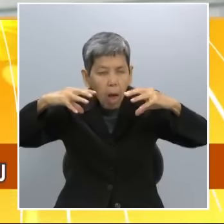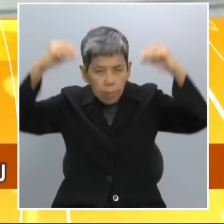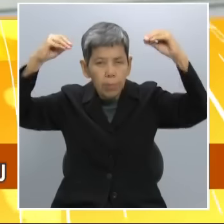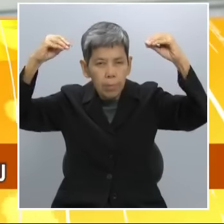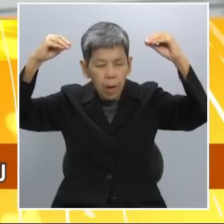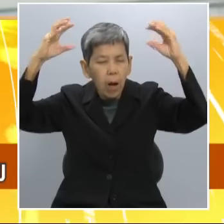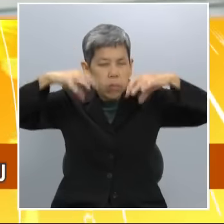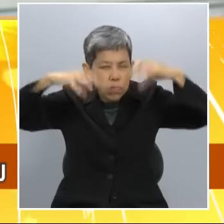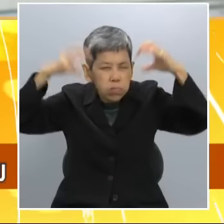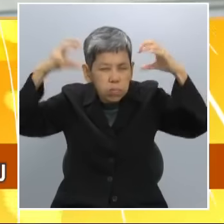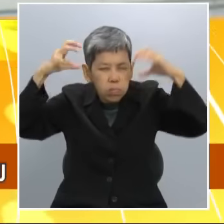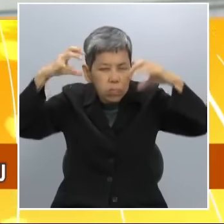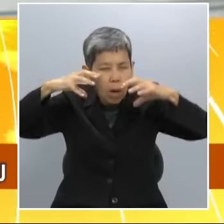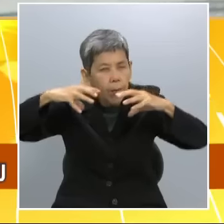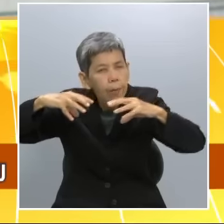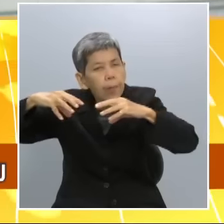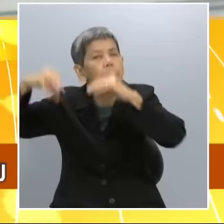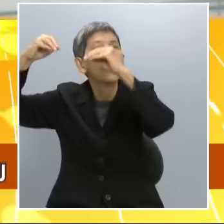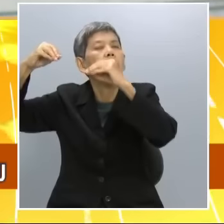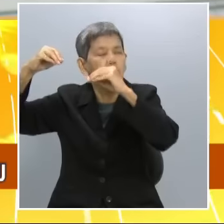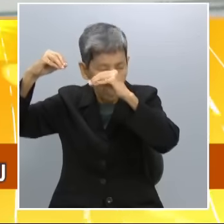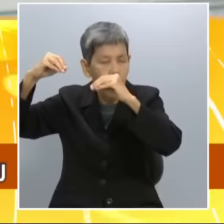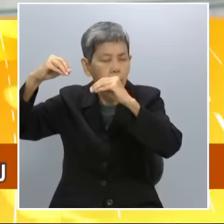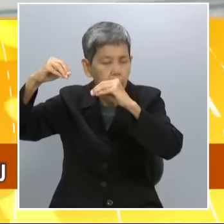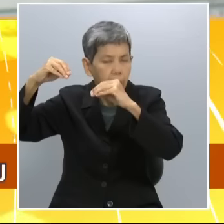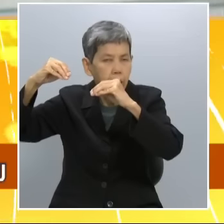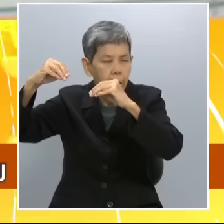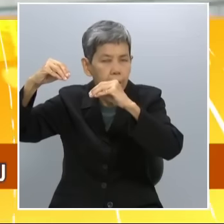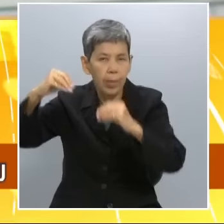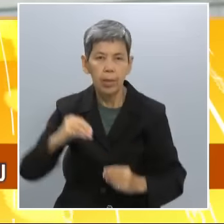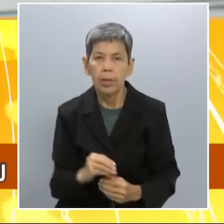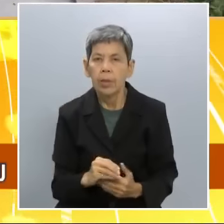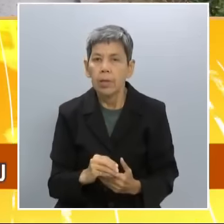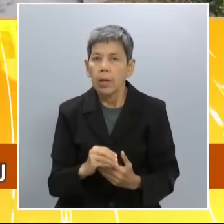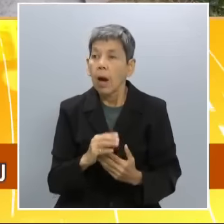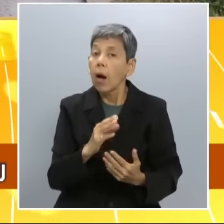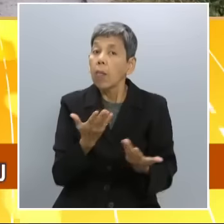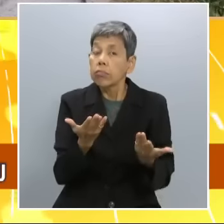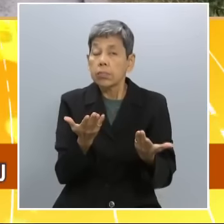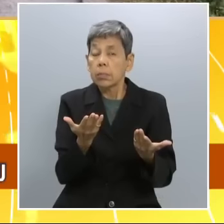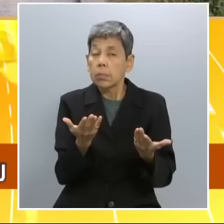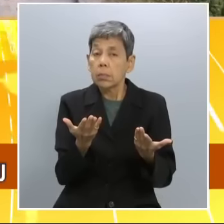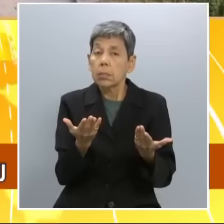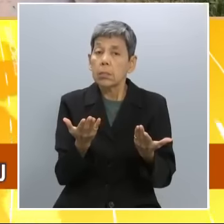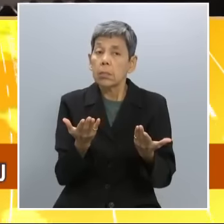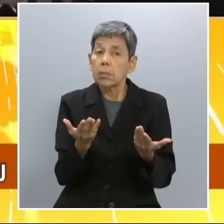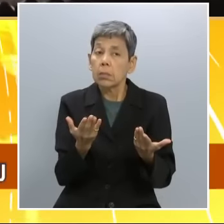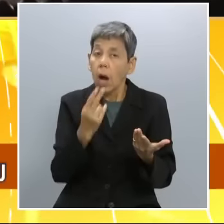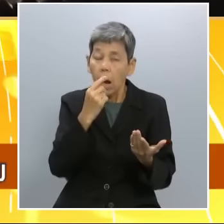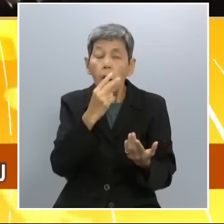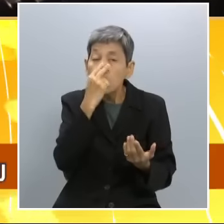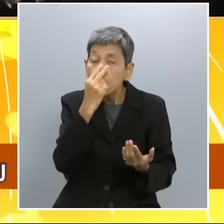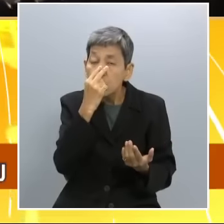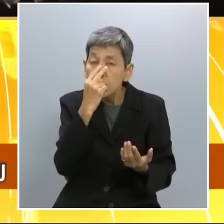ฝนตกค่อนข้างเยอะก่อนอย่างที่บอกไปเนี่ยนะฮะท่านผู้ชมฮะเพราะฉะนั้นอ้าวมองกันต่อไป